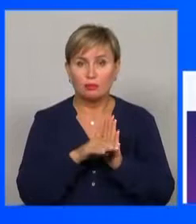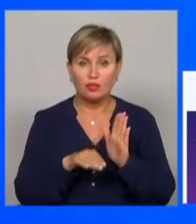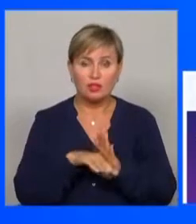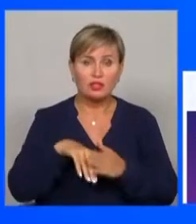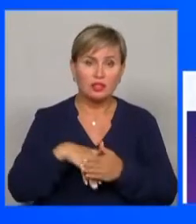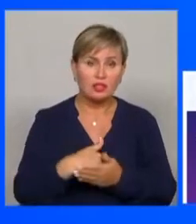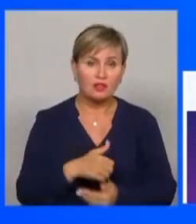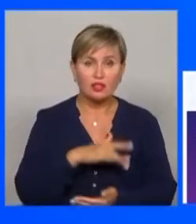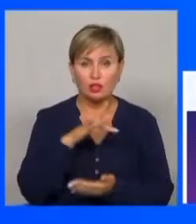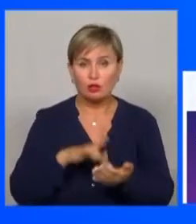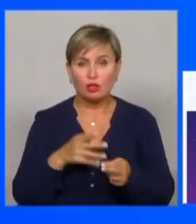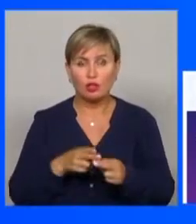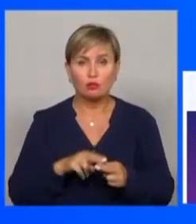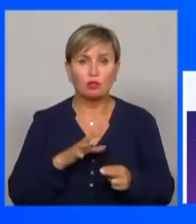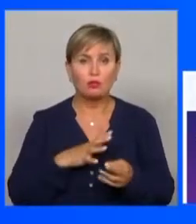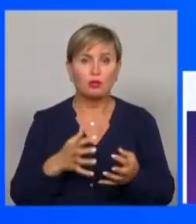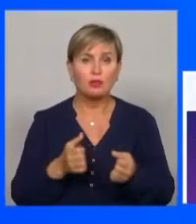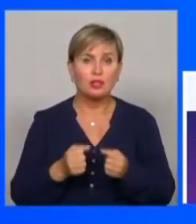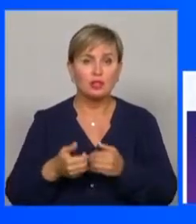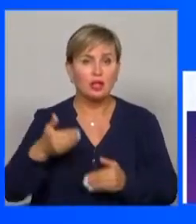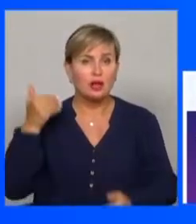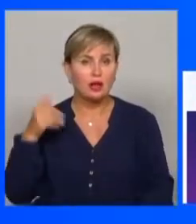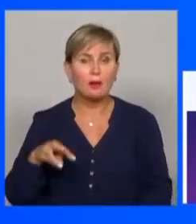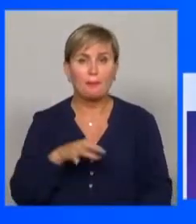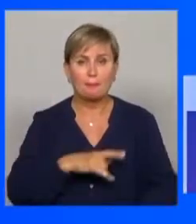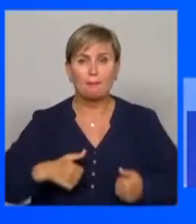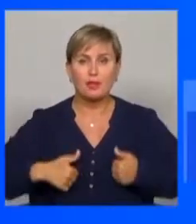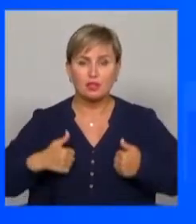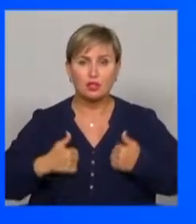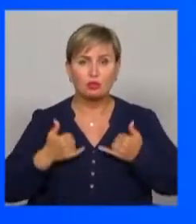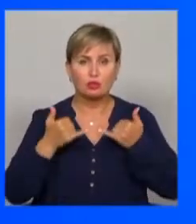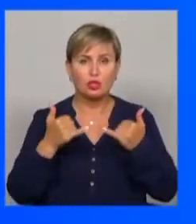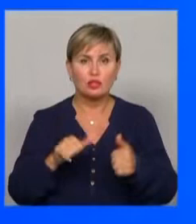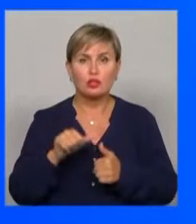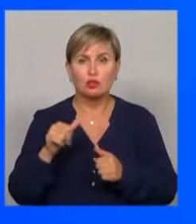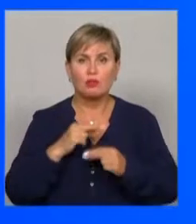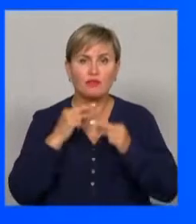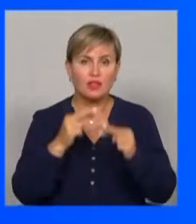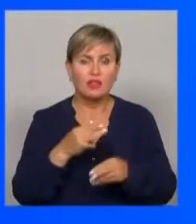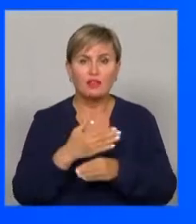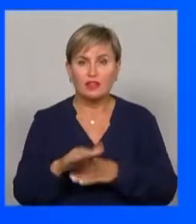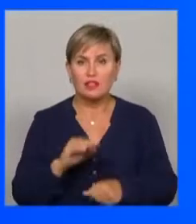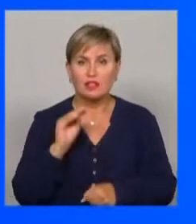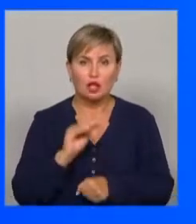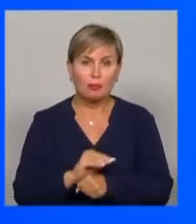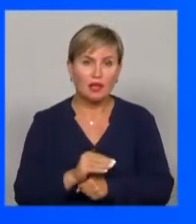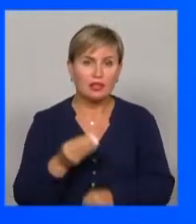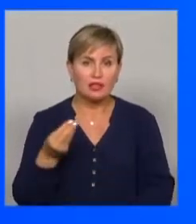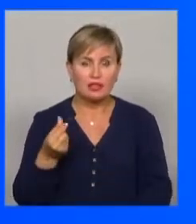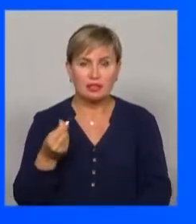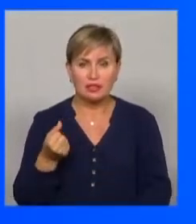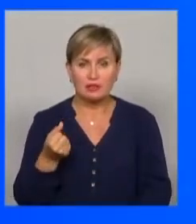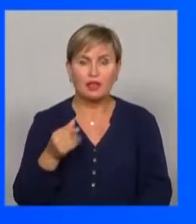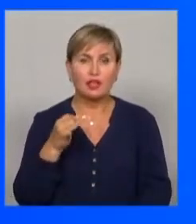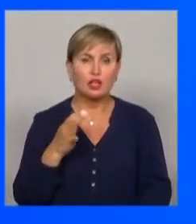города, которая была принята ранее. Мы, наверное, постараемся уделить особое внимание, выделить дополнительные средства